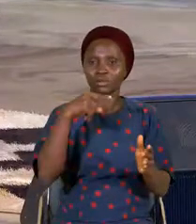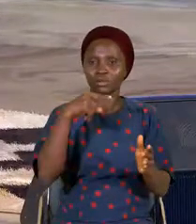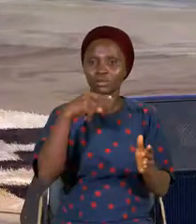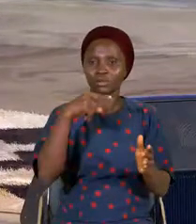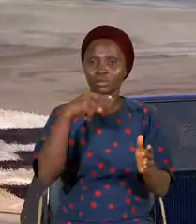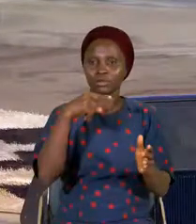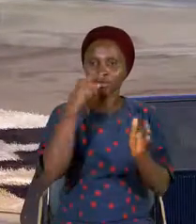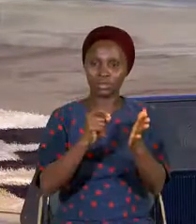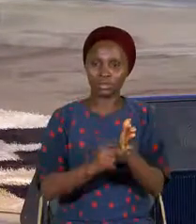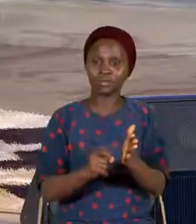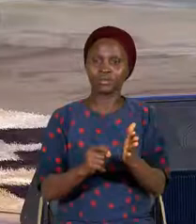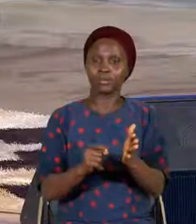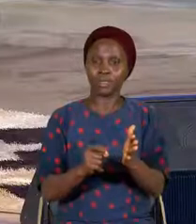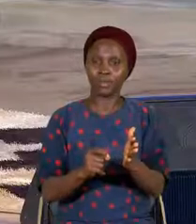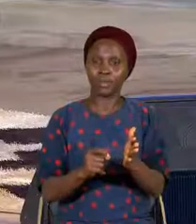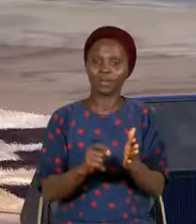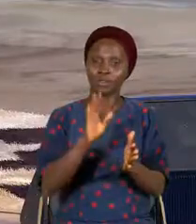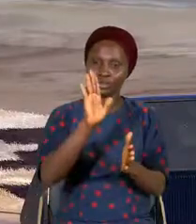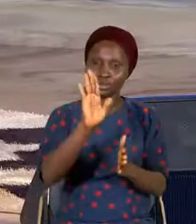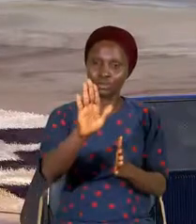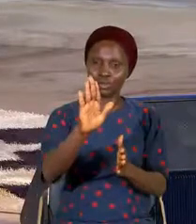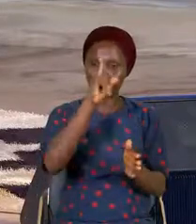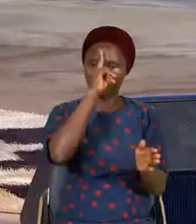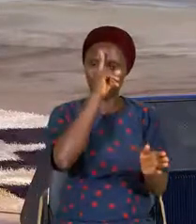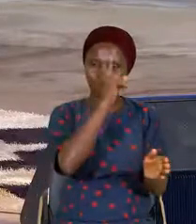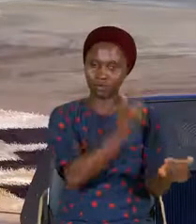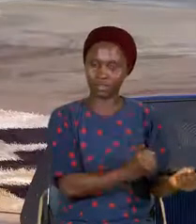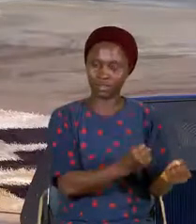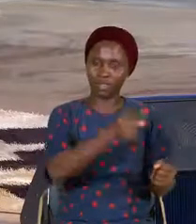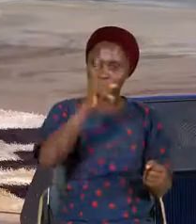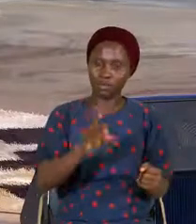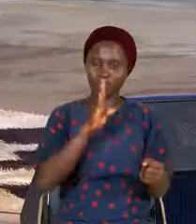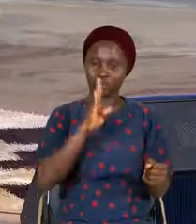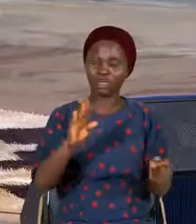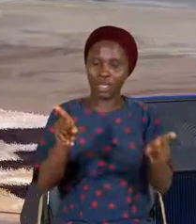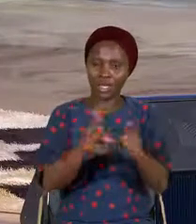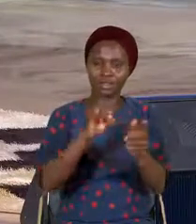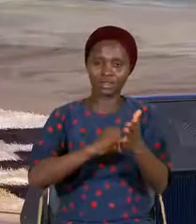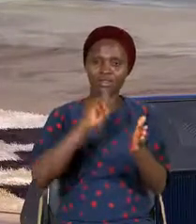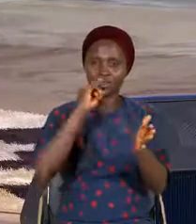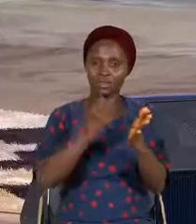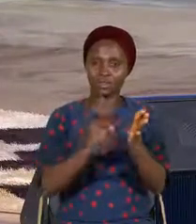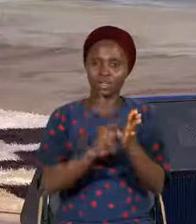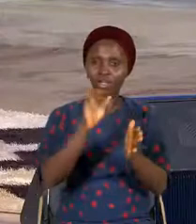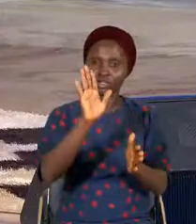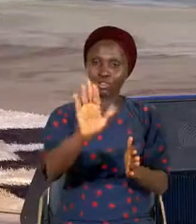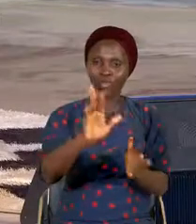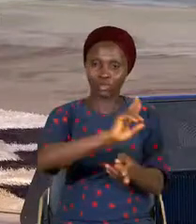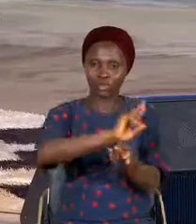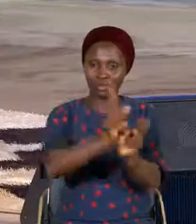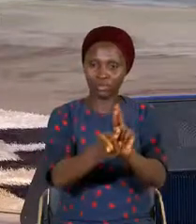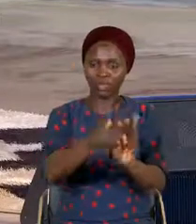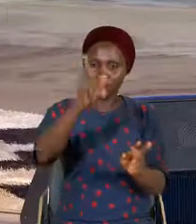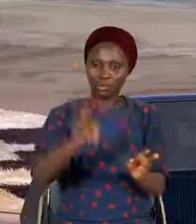écrit, ta foi, selon qu'il est écrit, le juste vivra. Ta foi doit être selon qu'il est écrit. Ta repentance doit